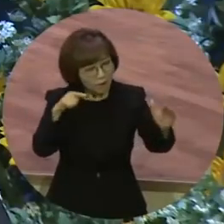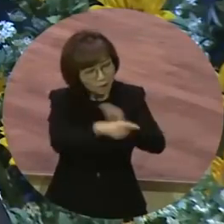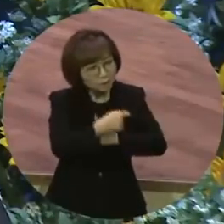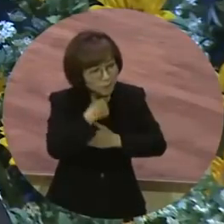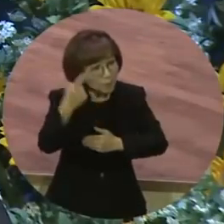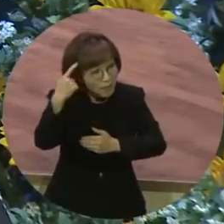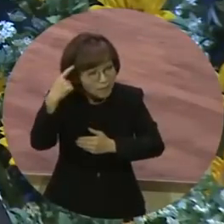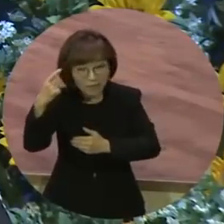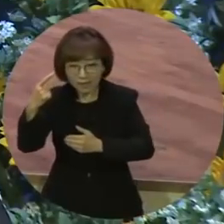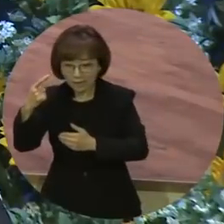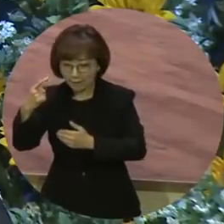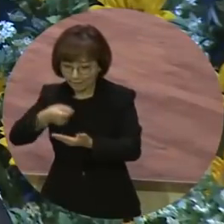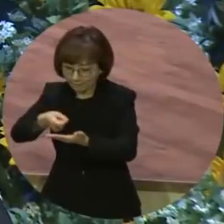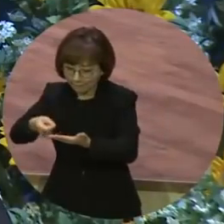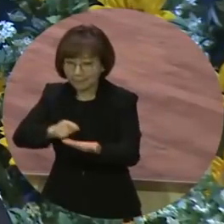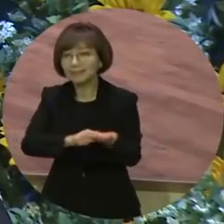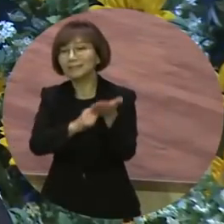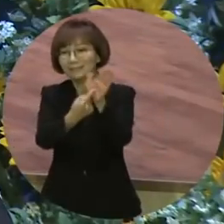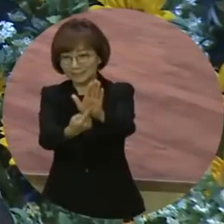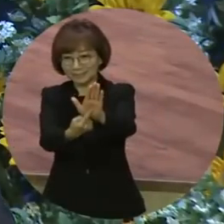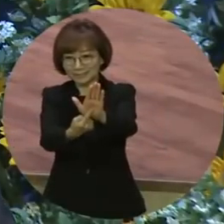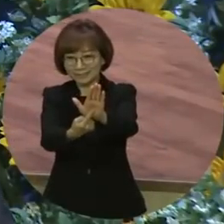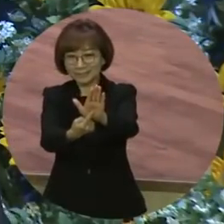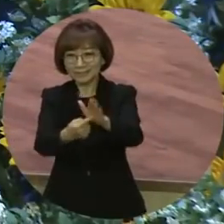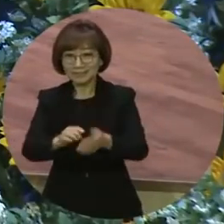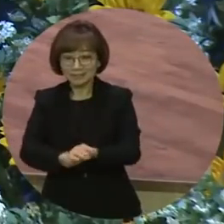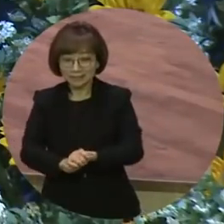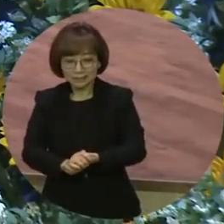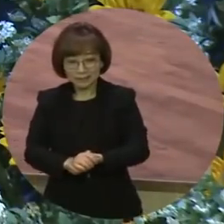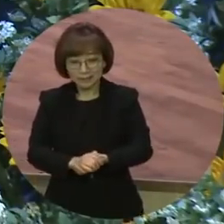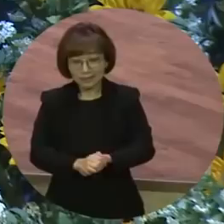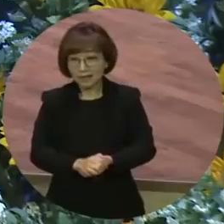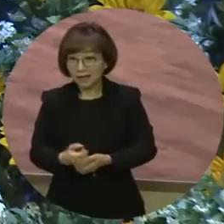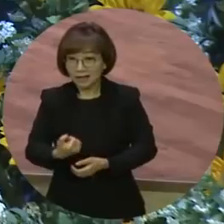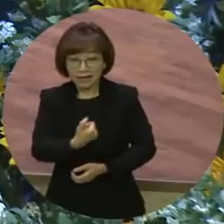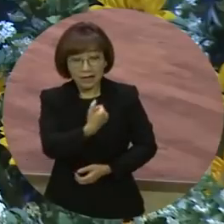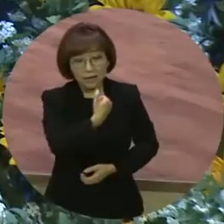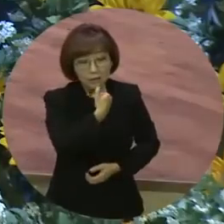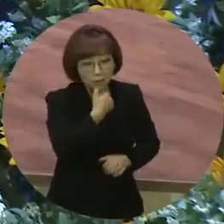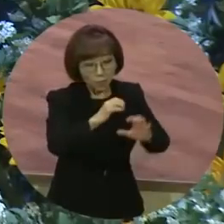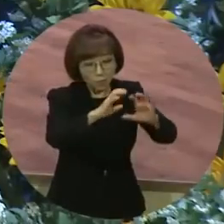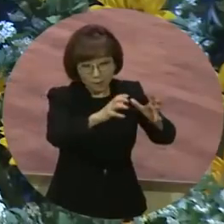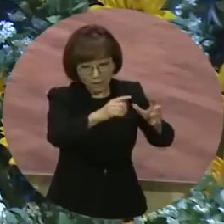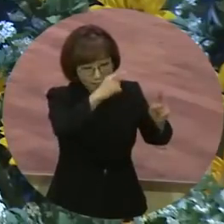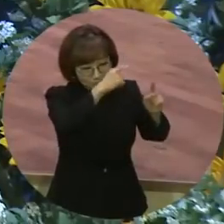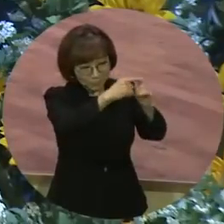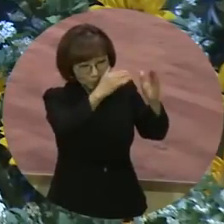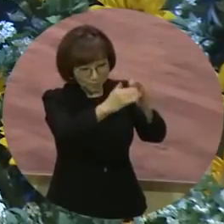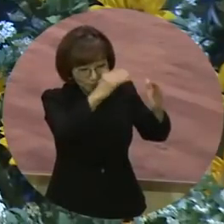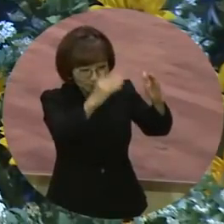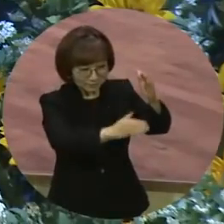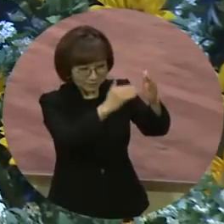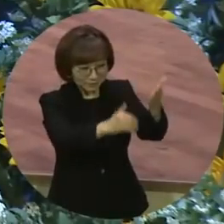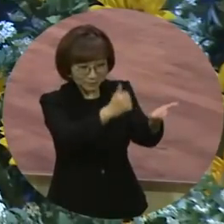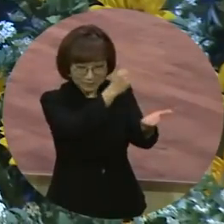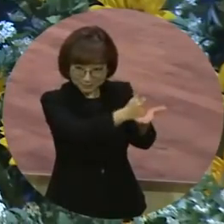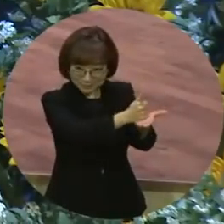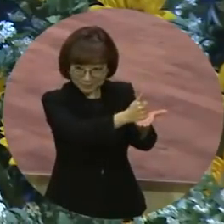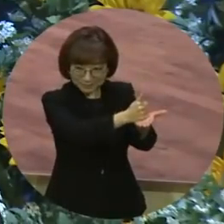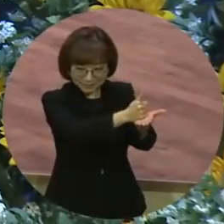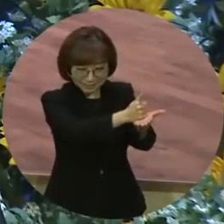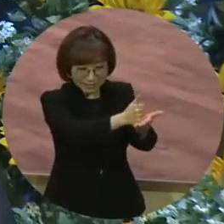원했는지에 대해서 밝히고 있습니다. 그것은 다름 아닌 로마 교회 성도들이 복음